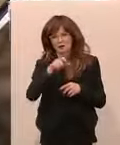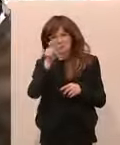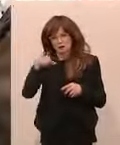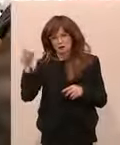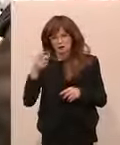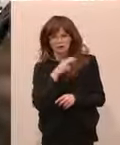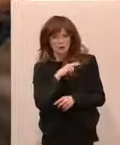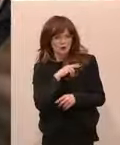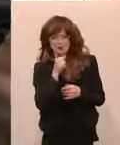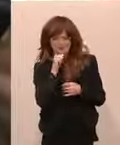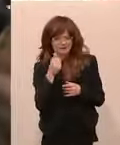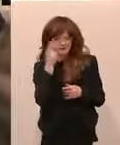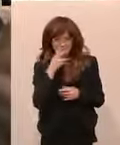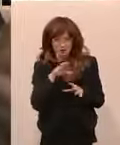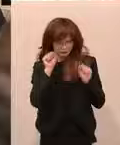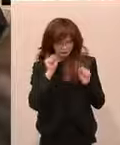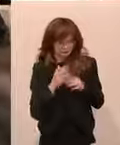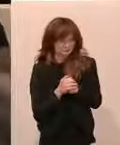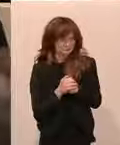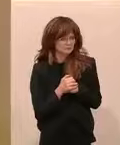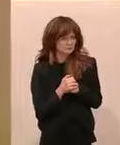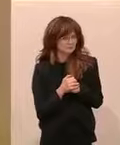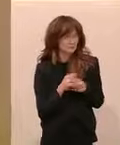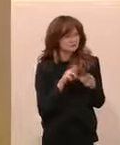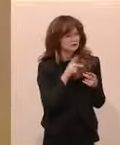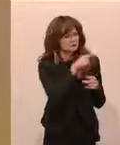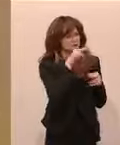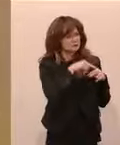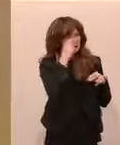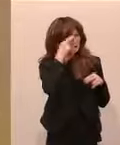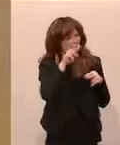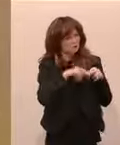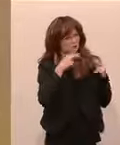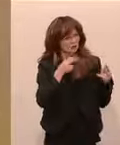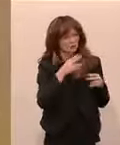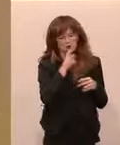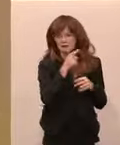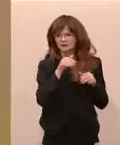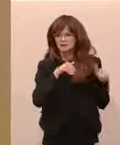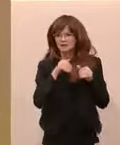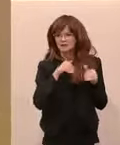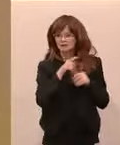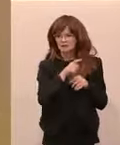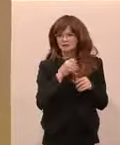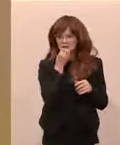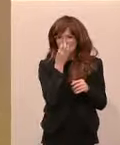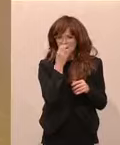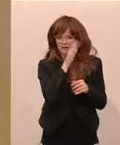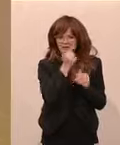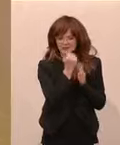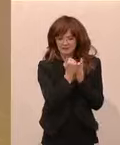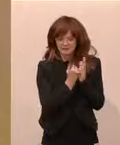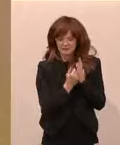genau aus diesem Grund haben wir auch diesen Gesetzesentwurf von Bundesminister Blümel, der derzeit in Begutachtung steht. Und wir werden uns gemeinsam mit unserem